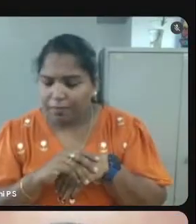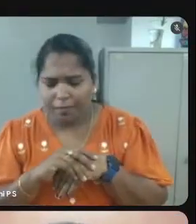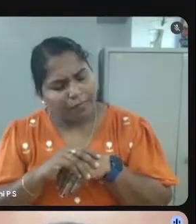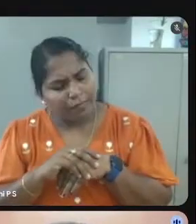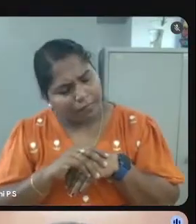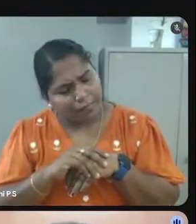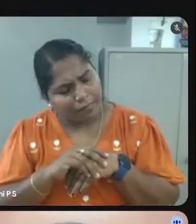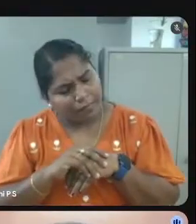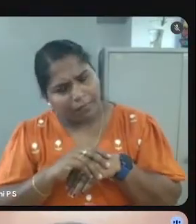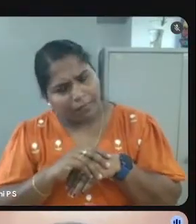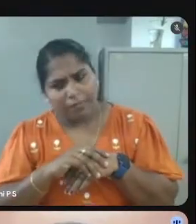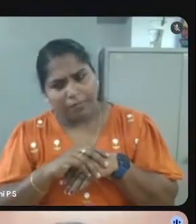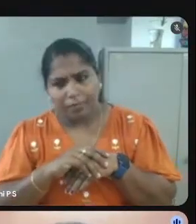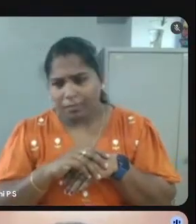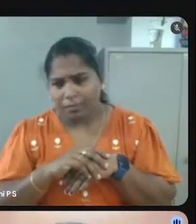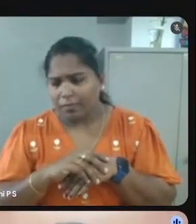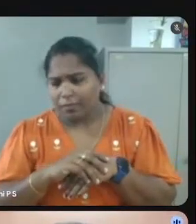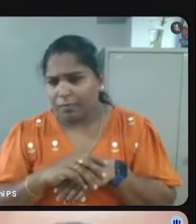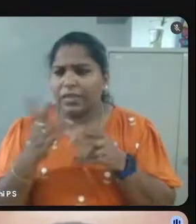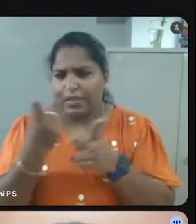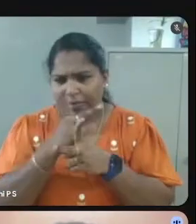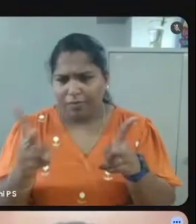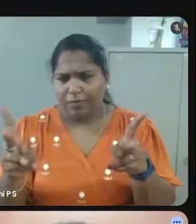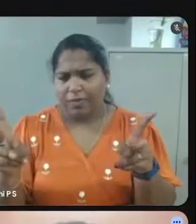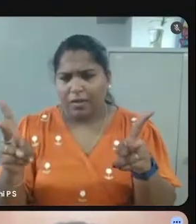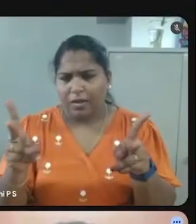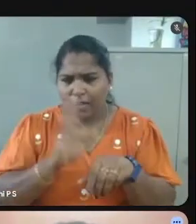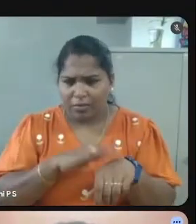വ്യത്യാസമായിരിക്കും. പല ടൈപ്പിലും ലിമിറ്റേഷൻസ് എന്നല്ലേ?